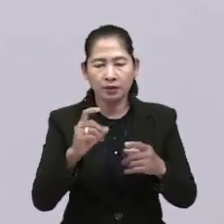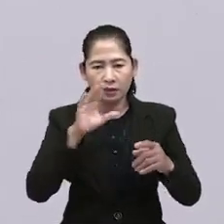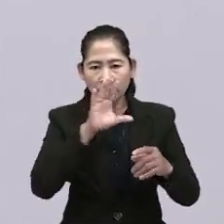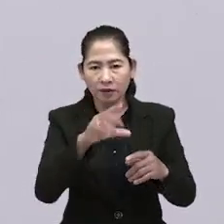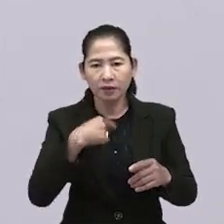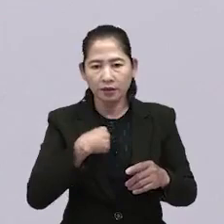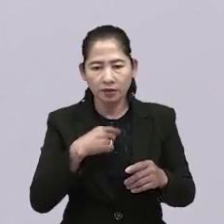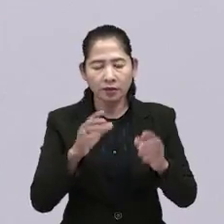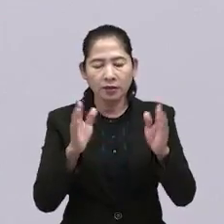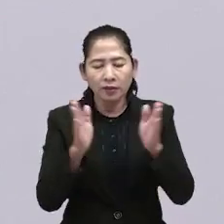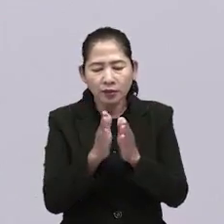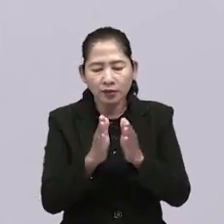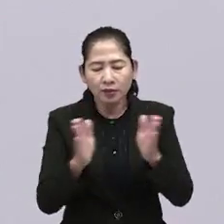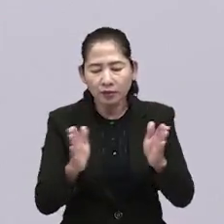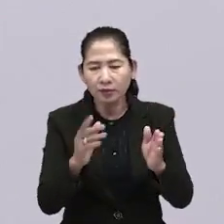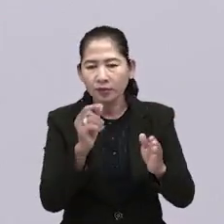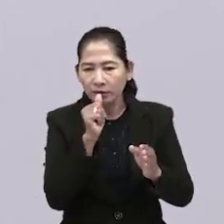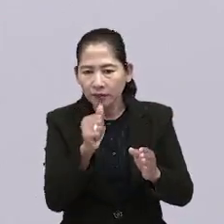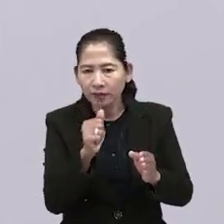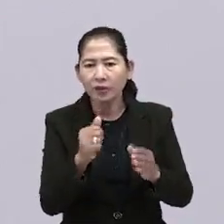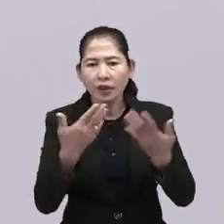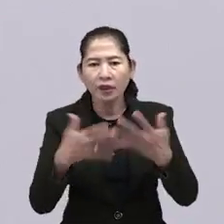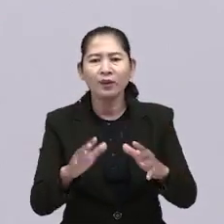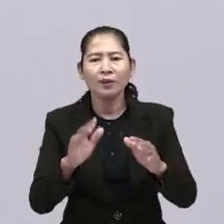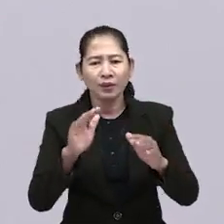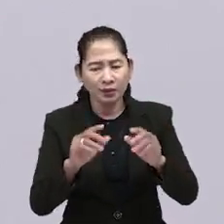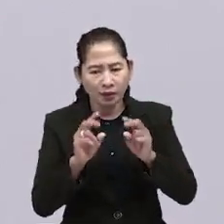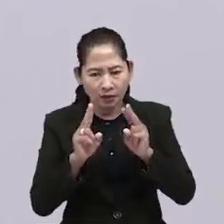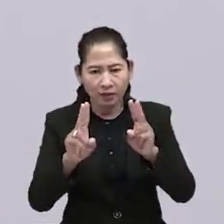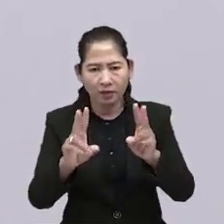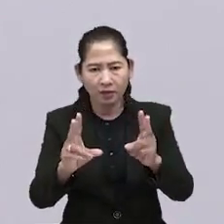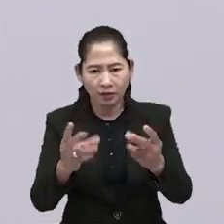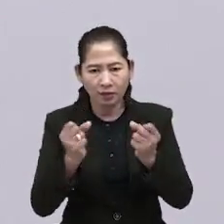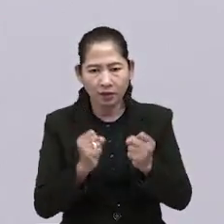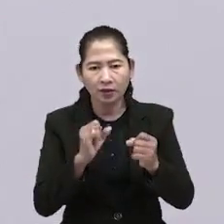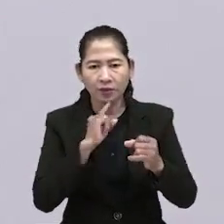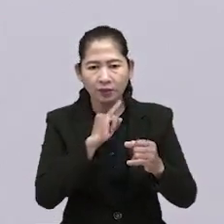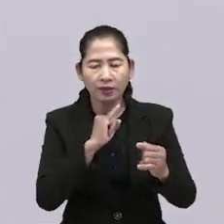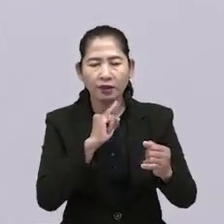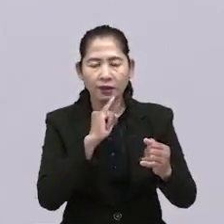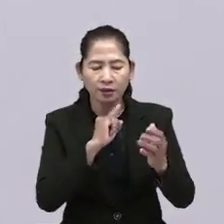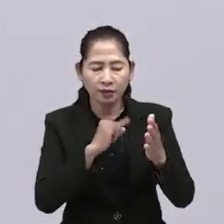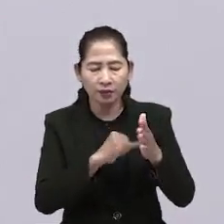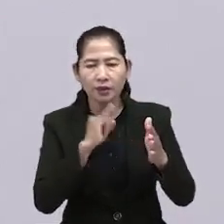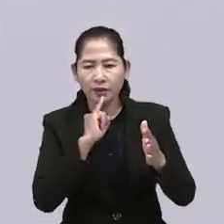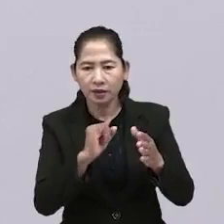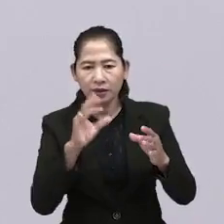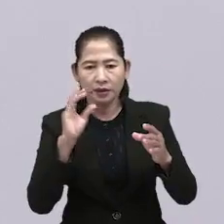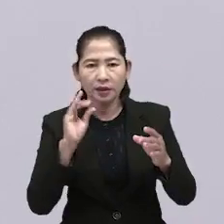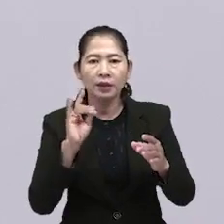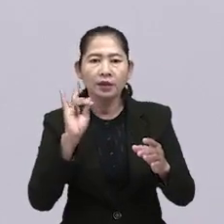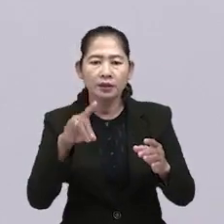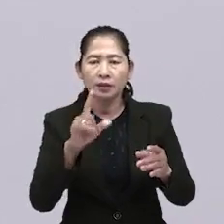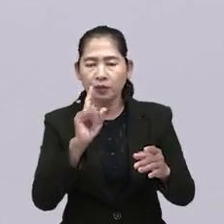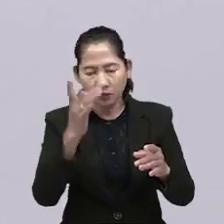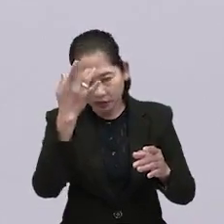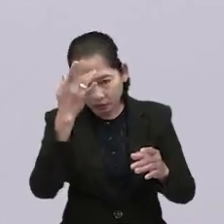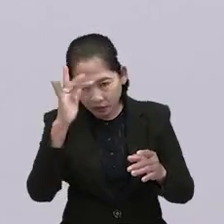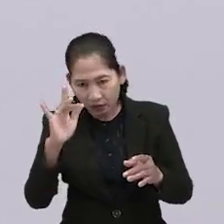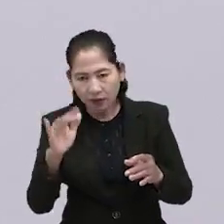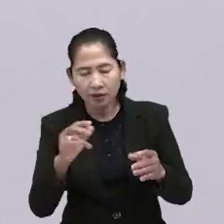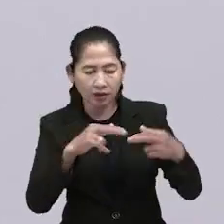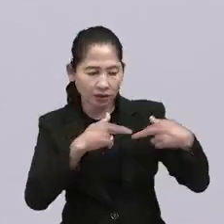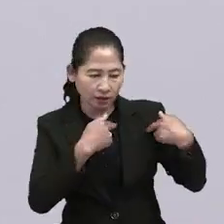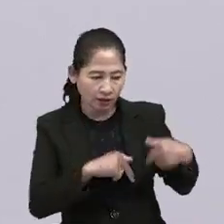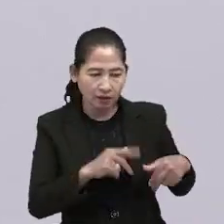ខ្ញុំមិនតូចមិនធំហើយសែនហានខ្លាវាជាសត្វមួយដែលមានប្រាជ្ញាទឹ